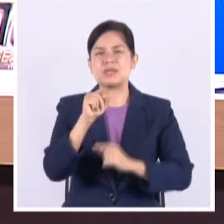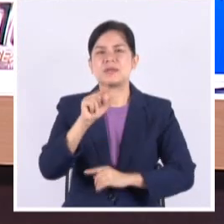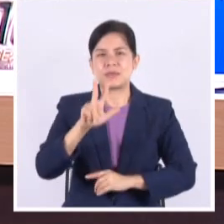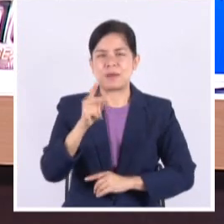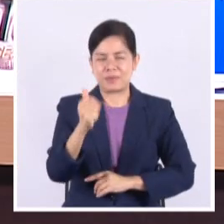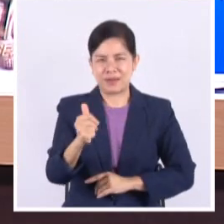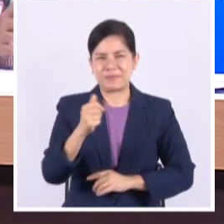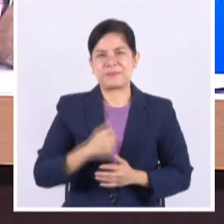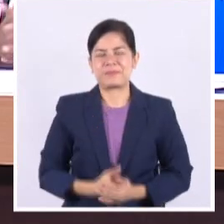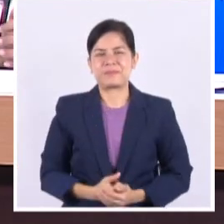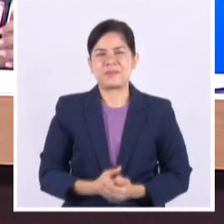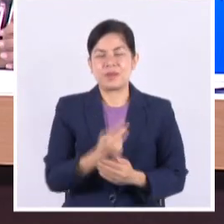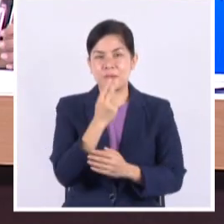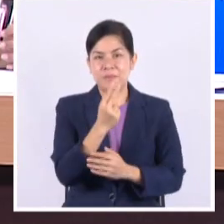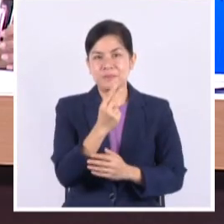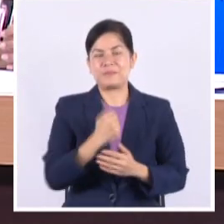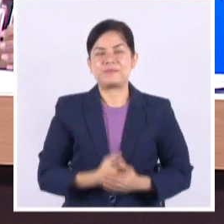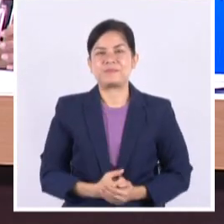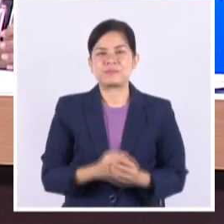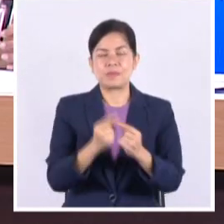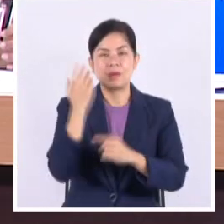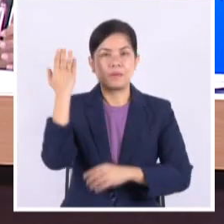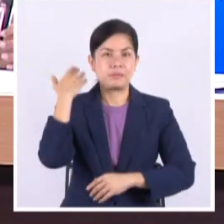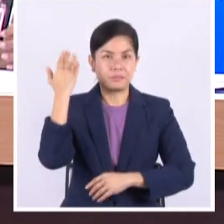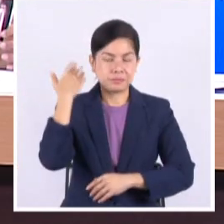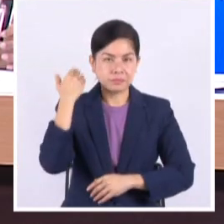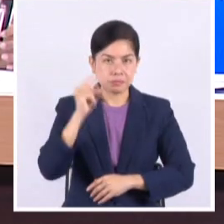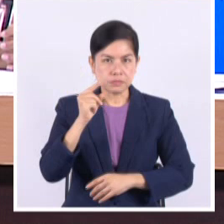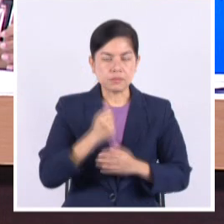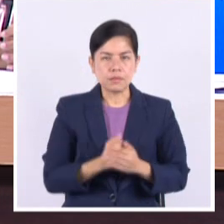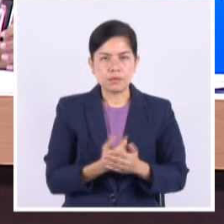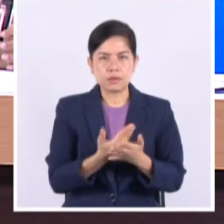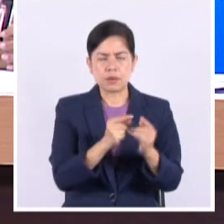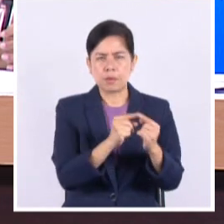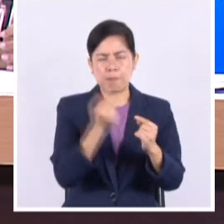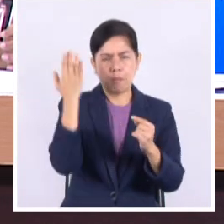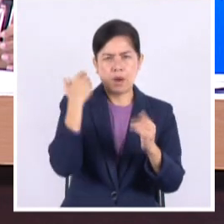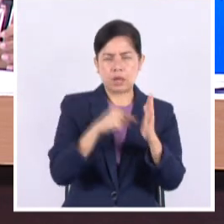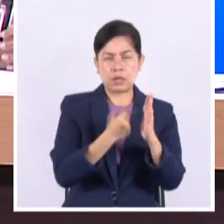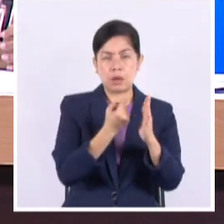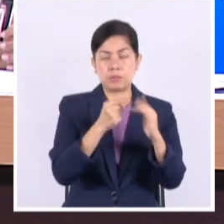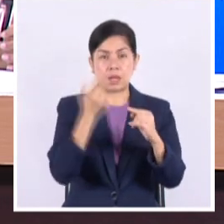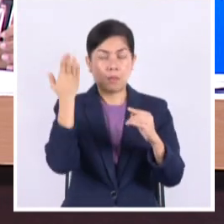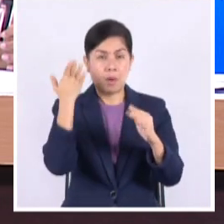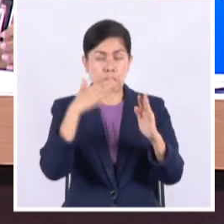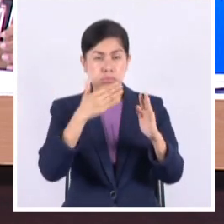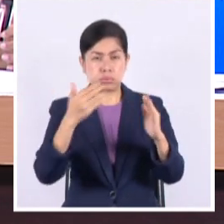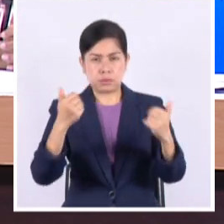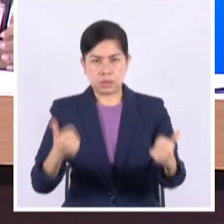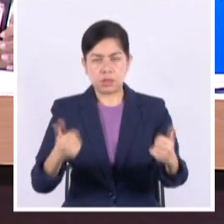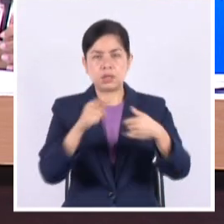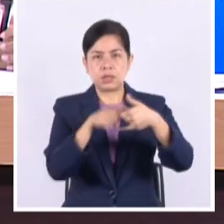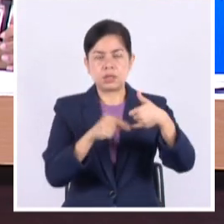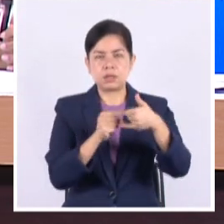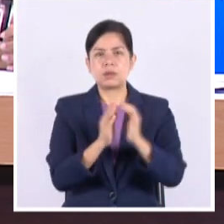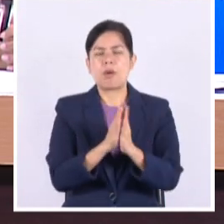คุณผู้ชมคะมาดูเหตุการณ์ที่เกิดขึ้นเมื่อวันก่อนค่ะแต่ว่ามันเป็นเรื่องเป็นราวมาจนถึงวันนี้นะคะกรณีที่พระเนี่ยถูกทำร้